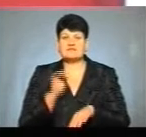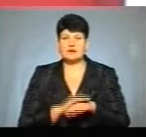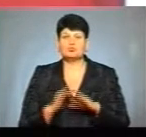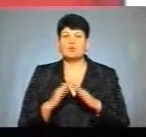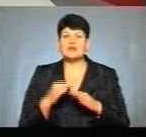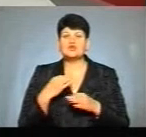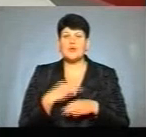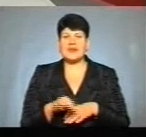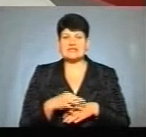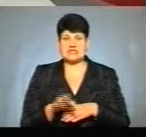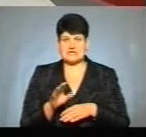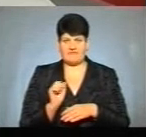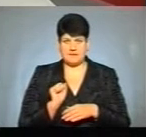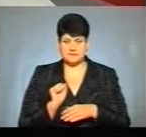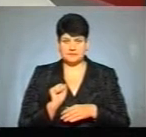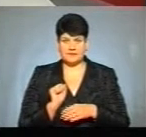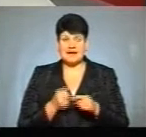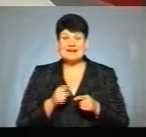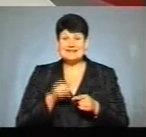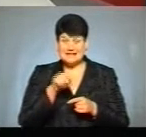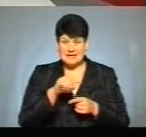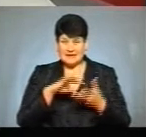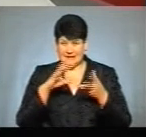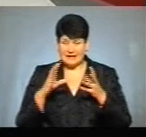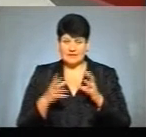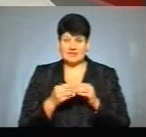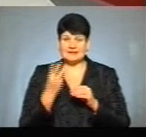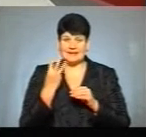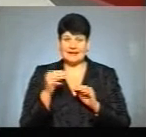насильства. З цих загальної кількості